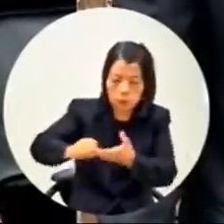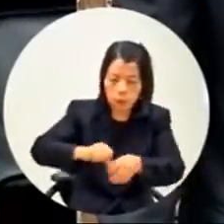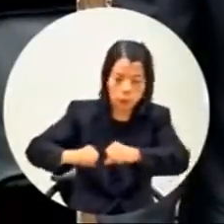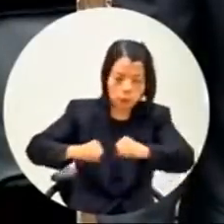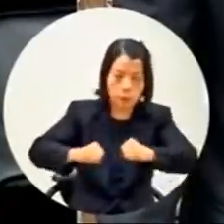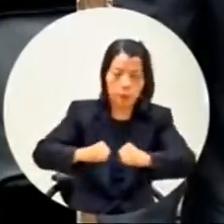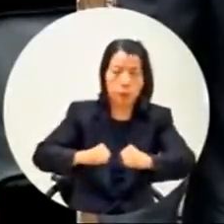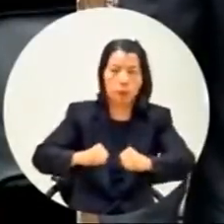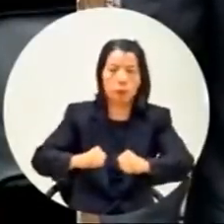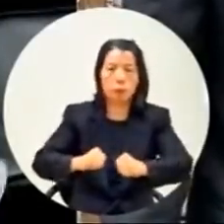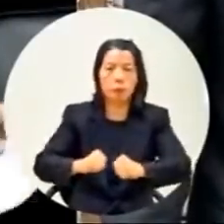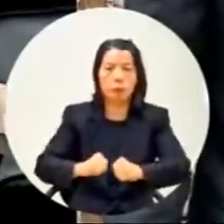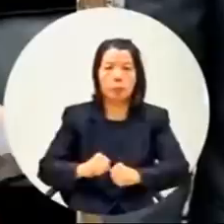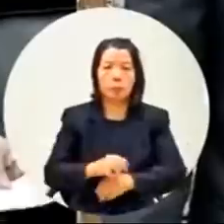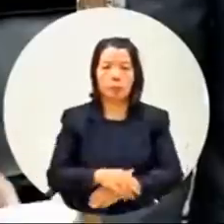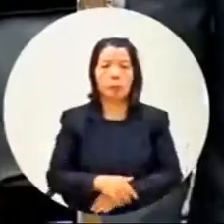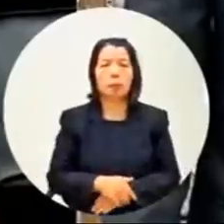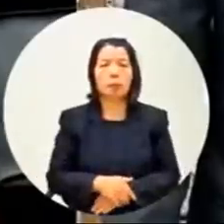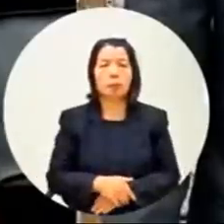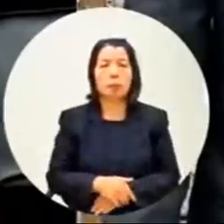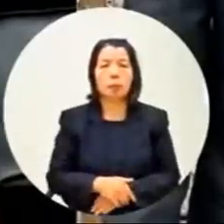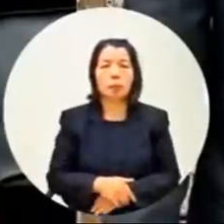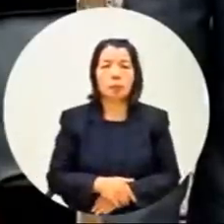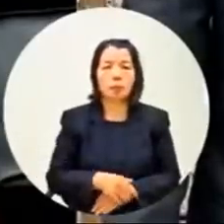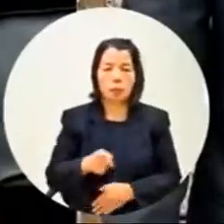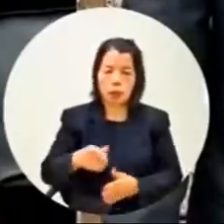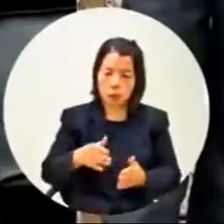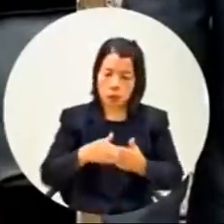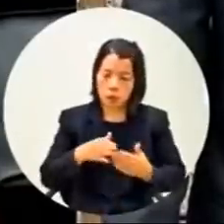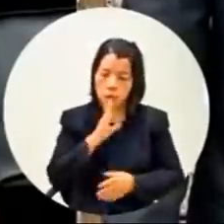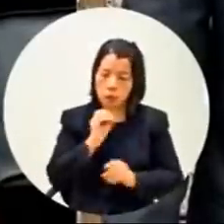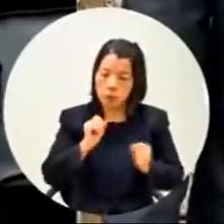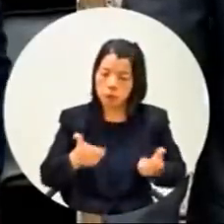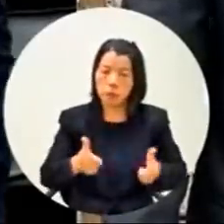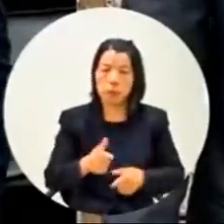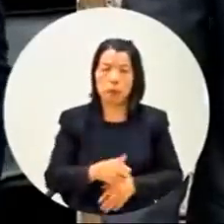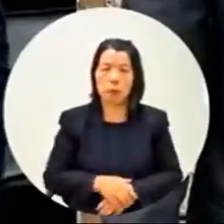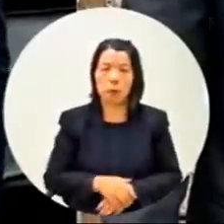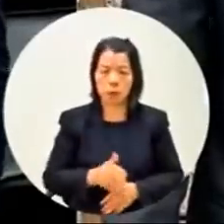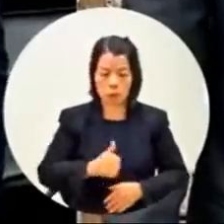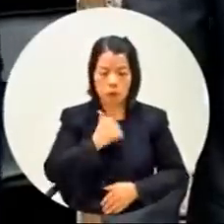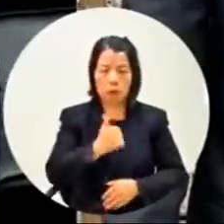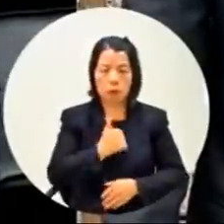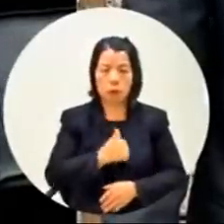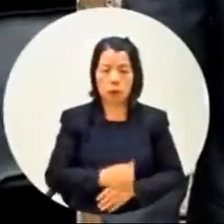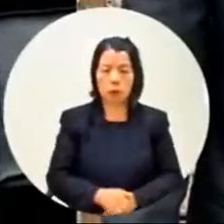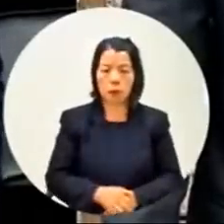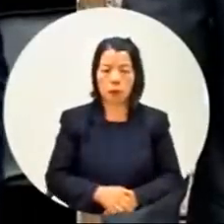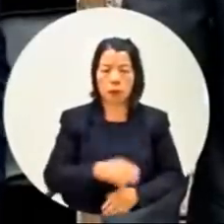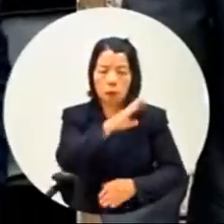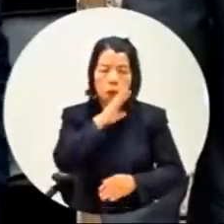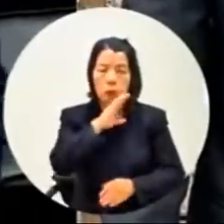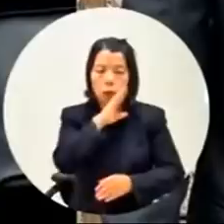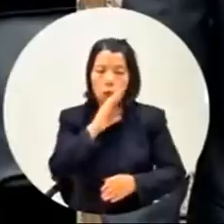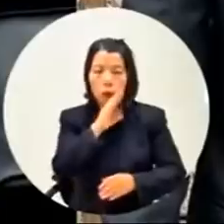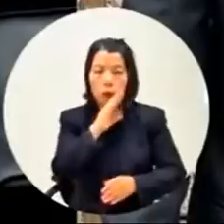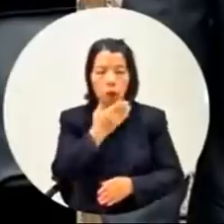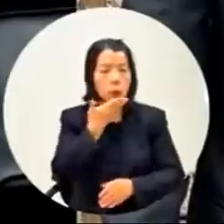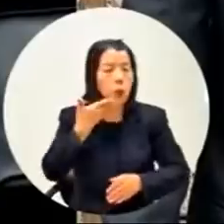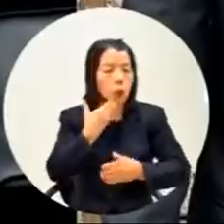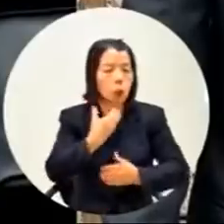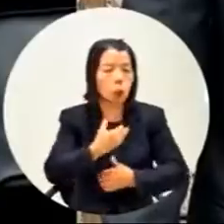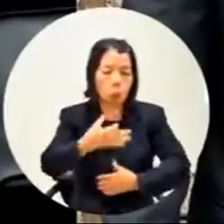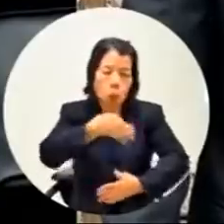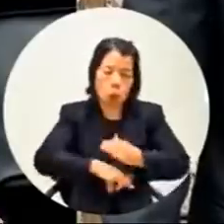请问一下局长， 是 这个算不算是一个实质上的图利行为？就你法律的观点